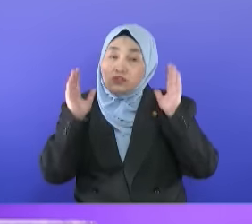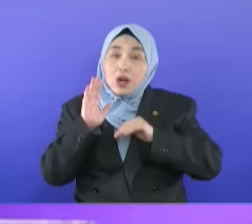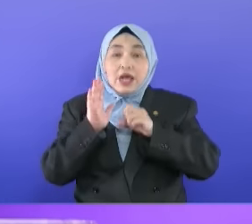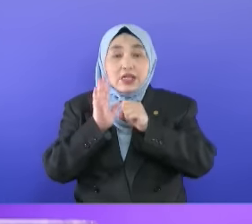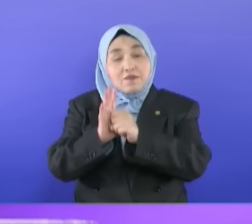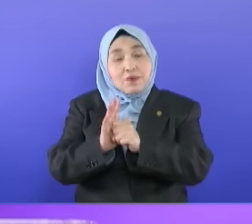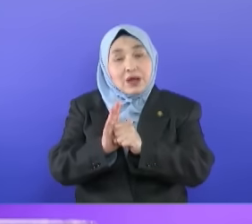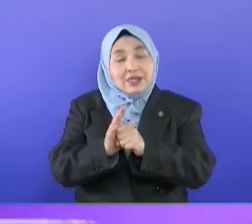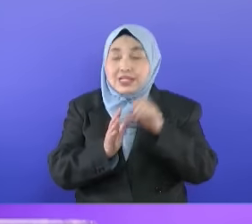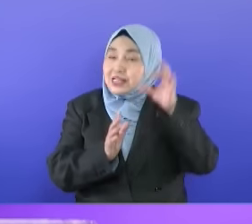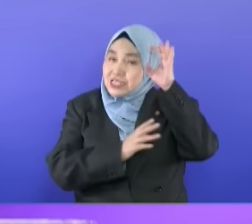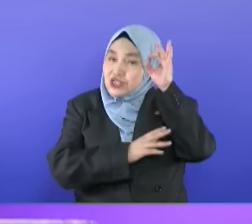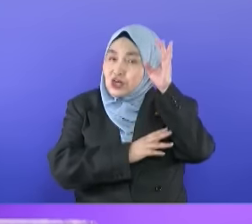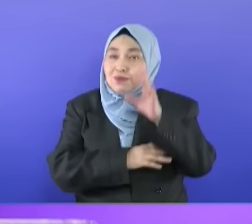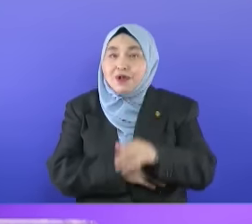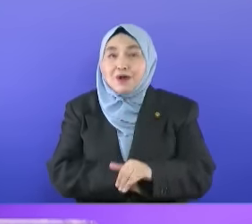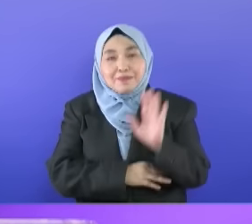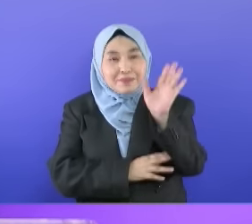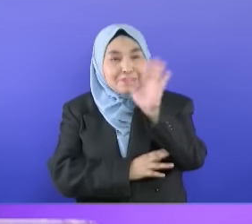insyaallah